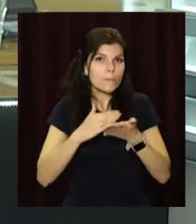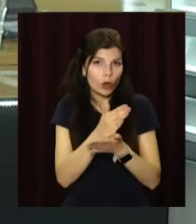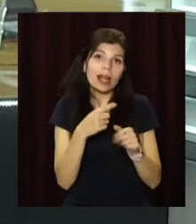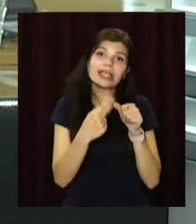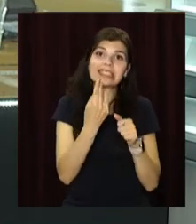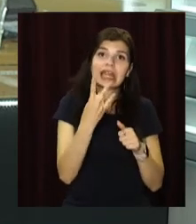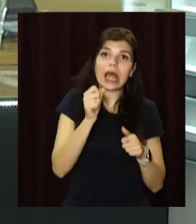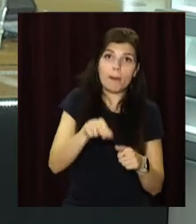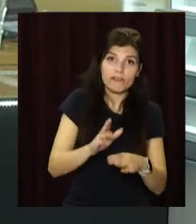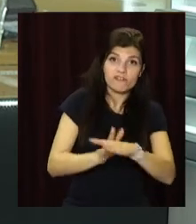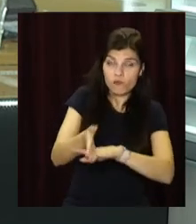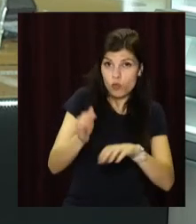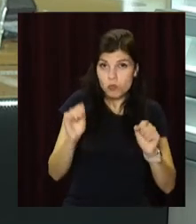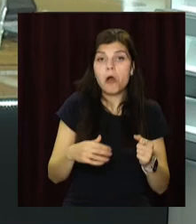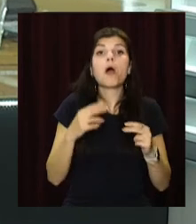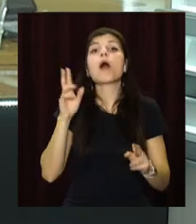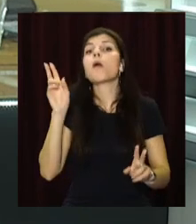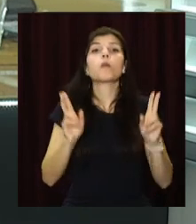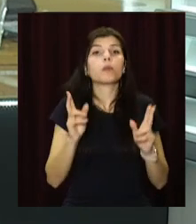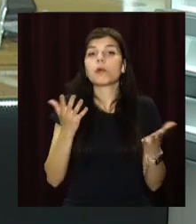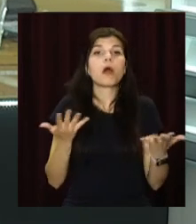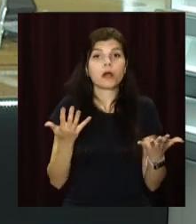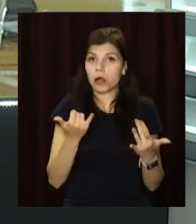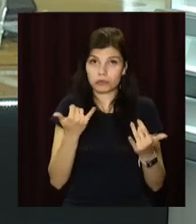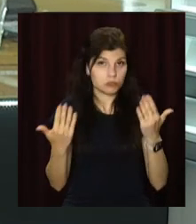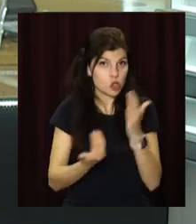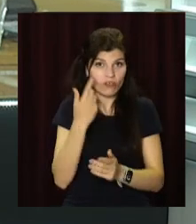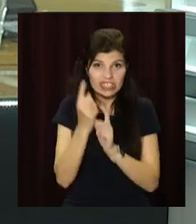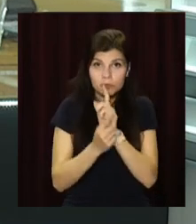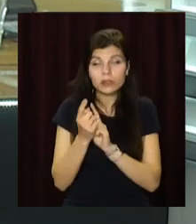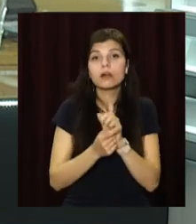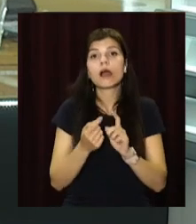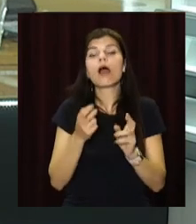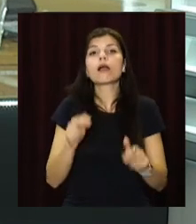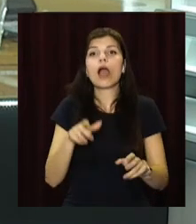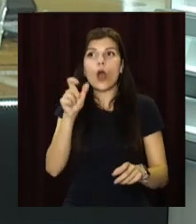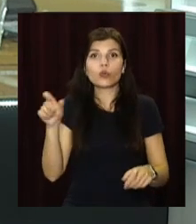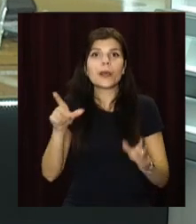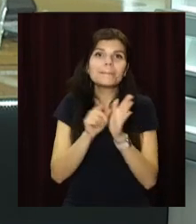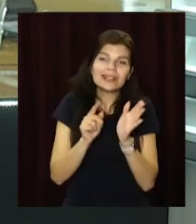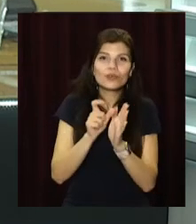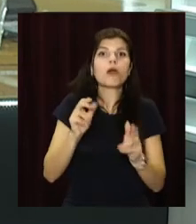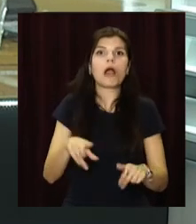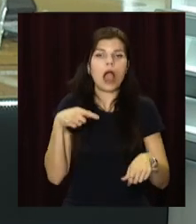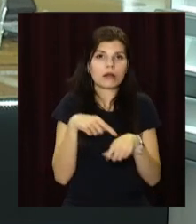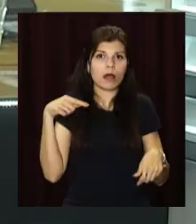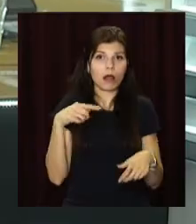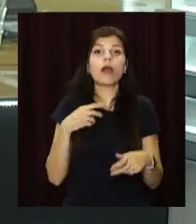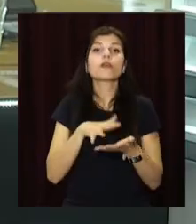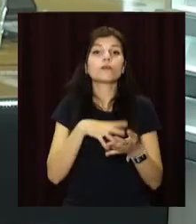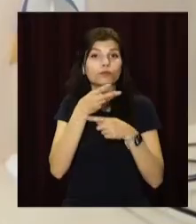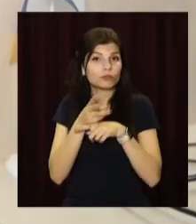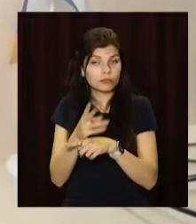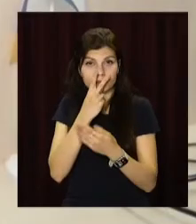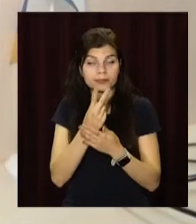Як змінилися правила надання адресної допомоги та як на новацію відреагували люди? Дивіться далі в сюжеті.